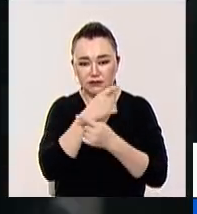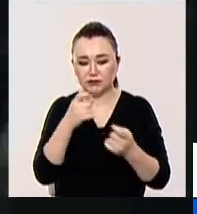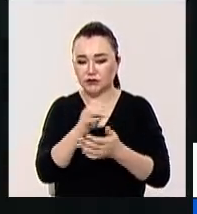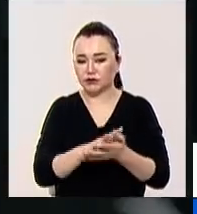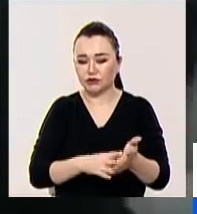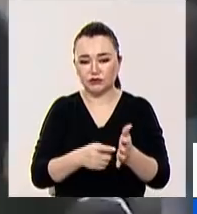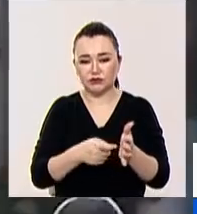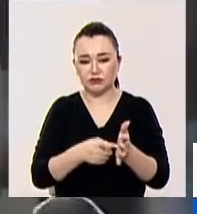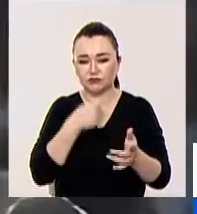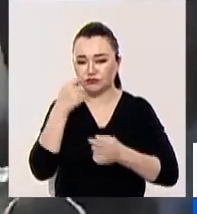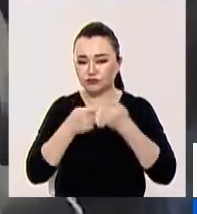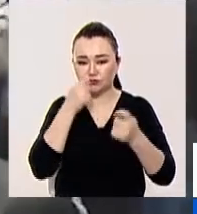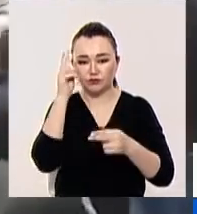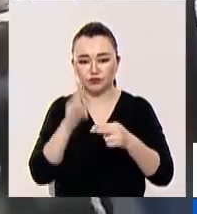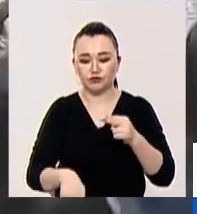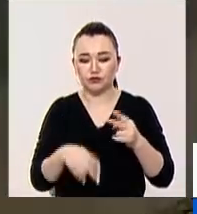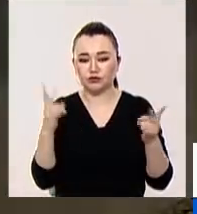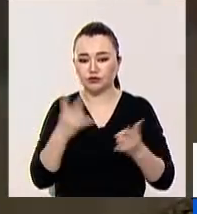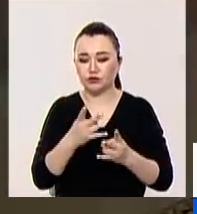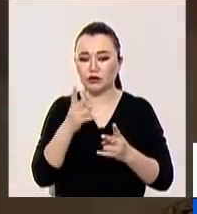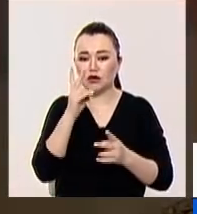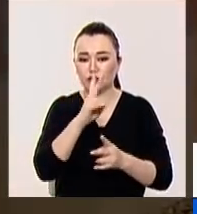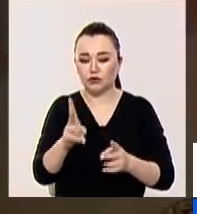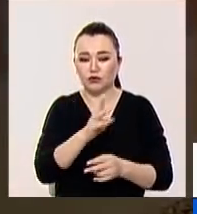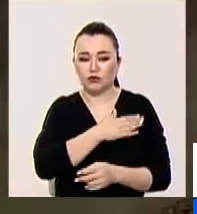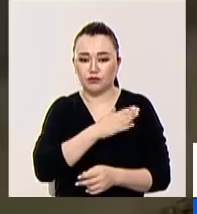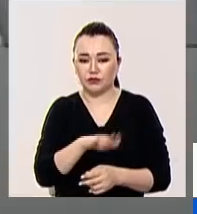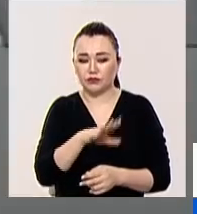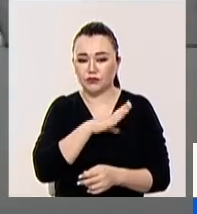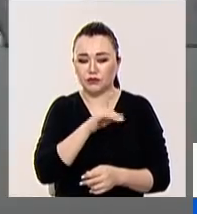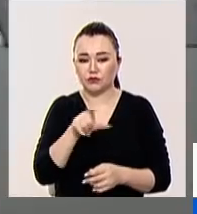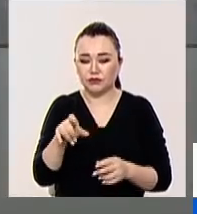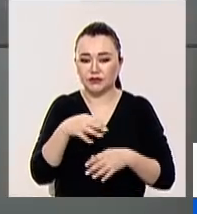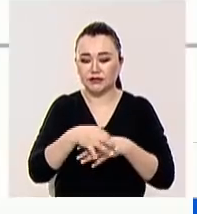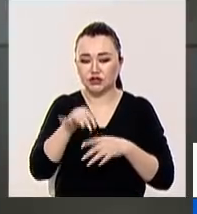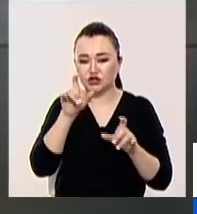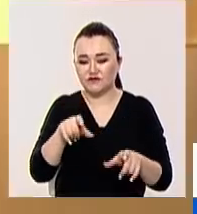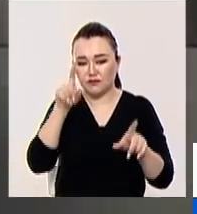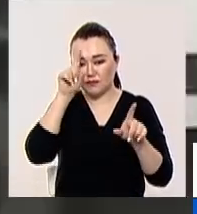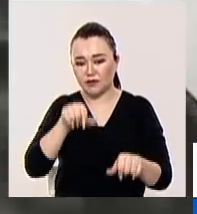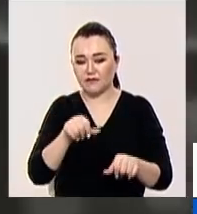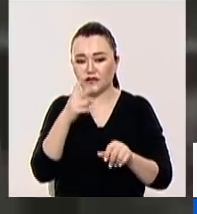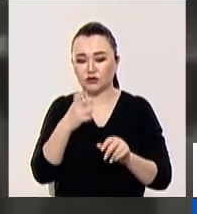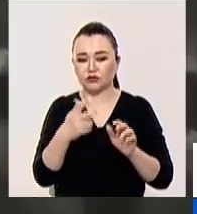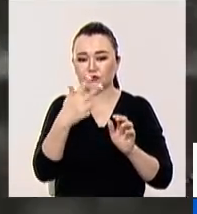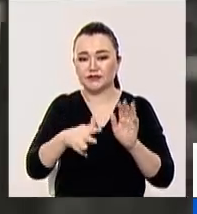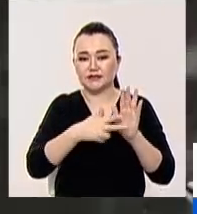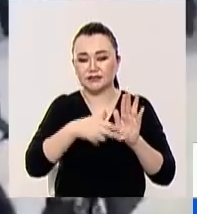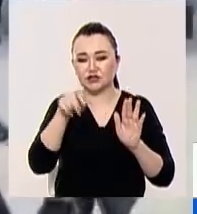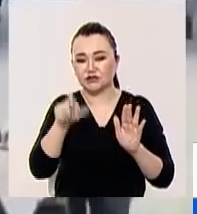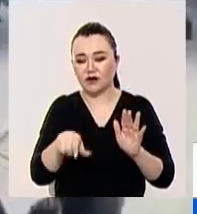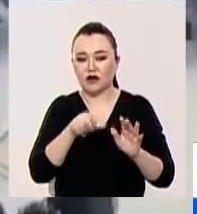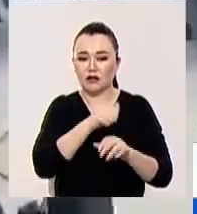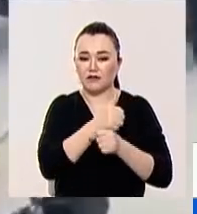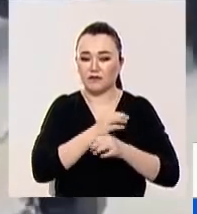жұмыстары тыңғылықты бітуі керек деді. Ал мерт болғандар санына қатысты адам құқықтар жөніндегі уәкіл 238 адам десе, бас